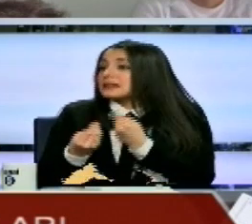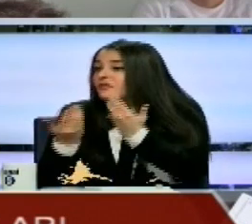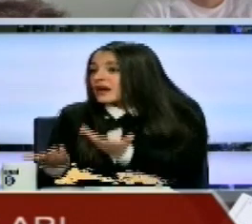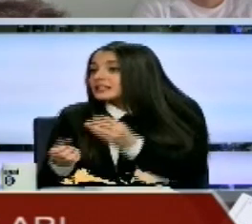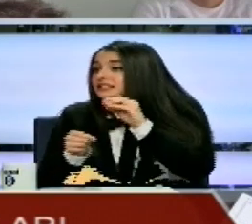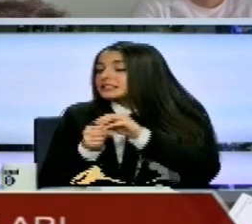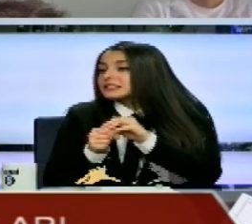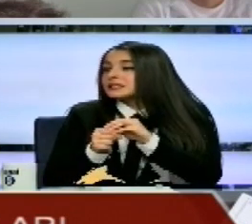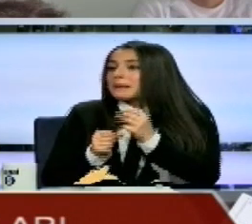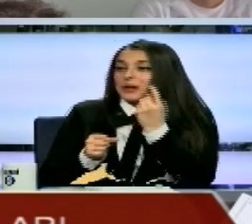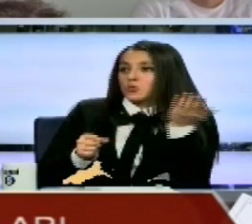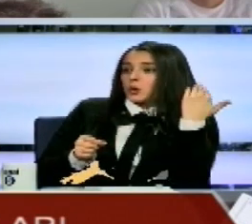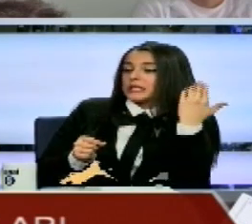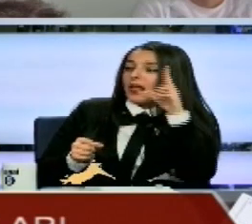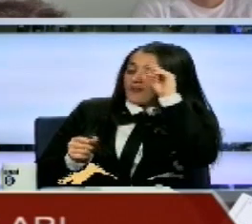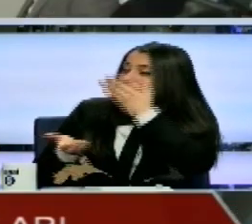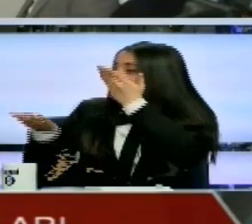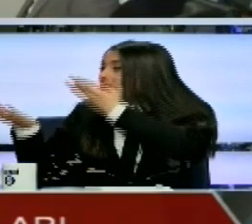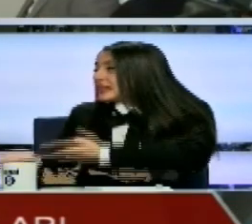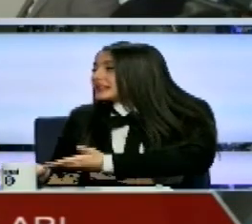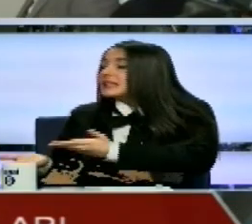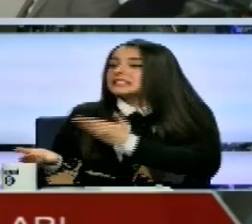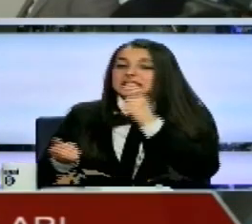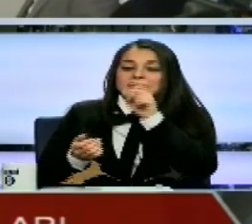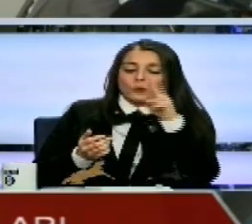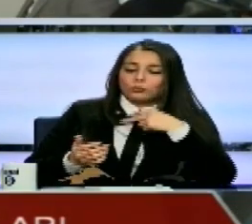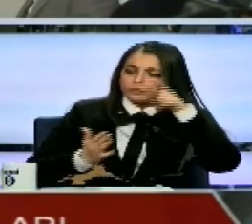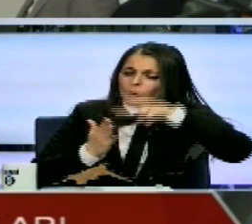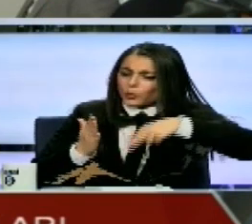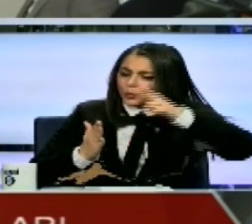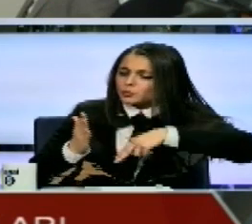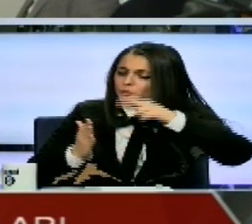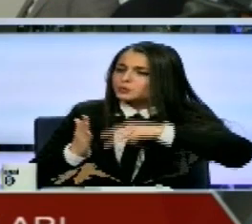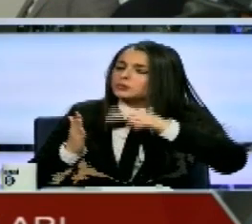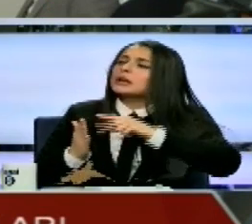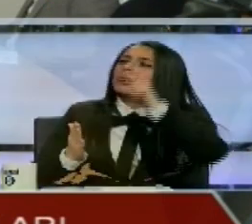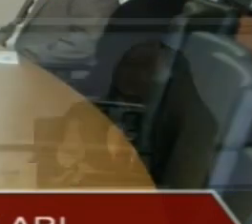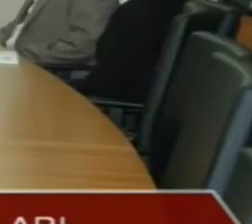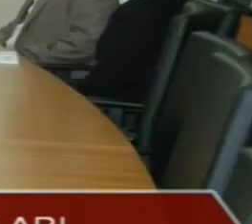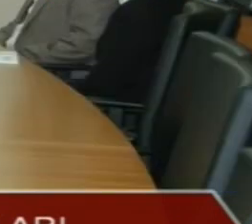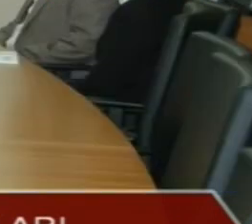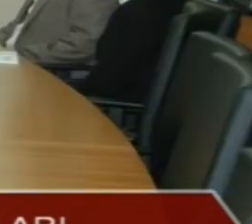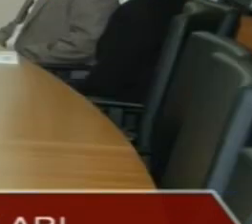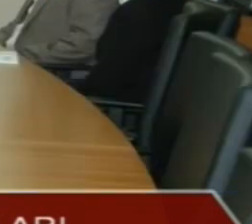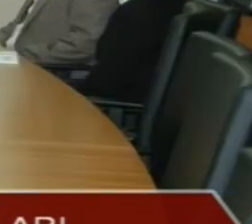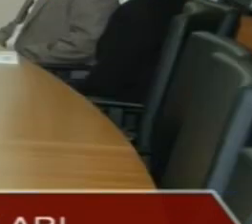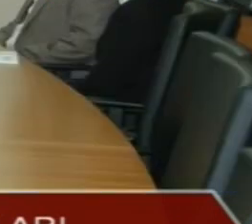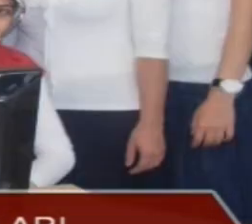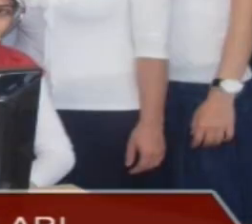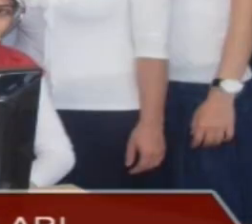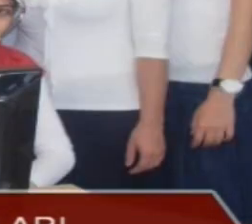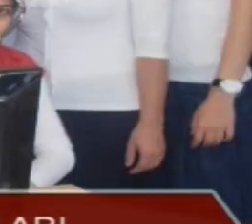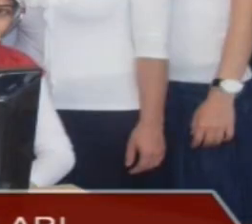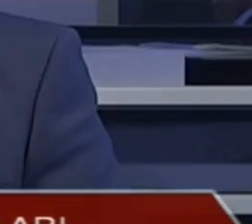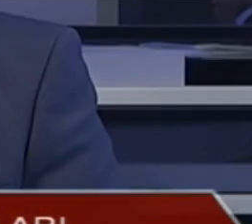önce Veysel Bey'in CV'sini okurken Türkiye'nin ilk uzun metrajlı işitme engelli filmi